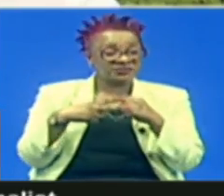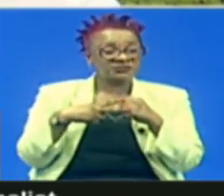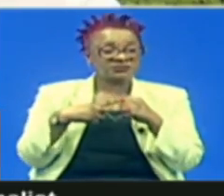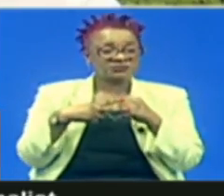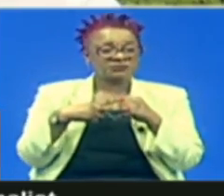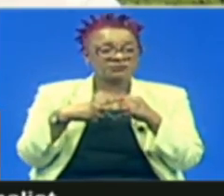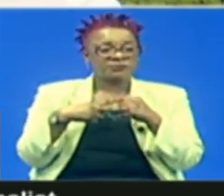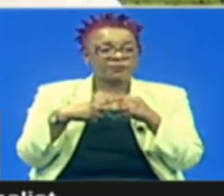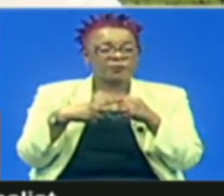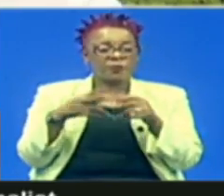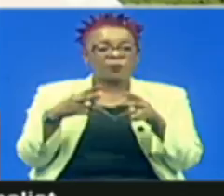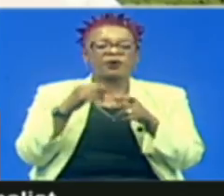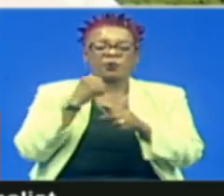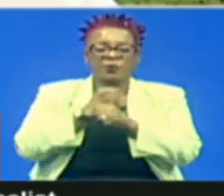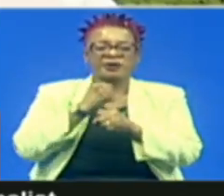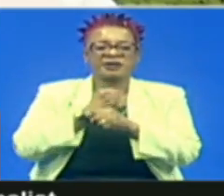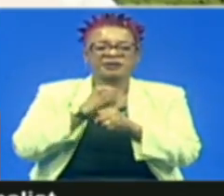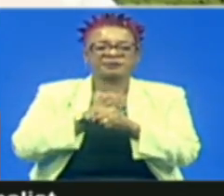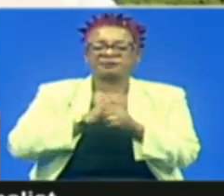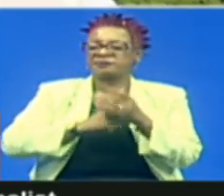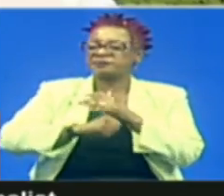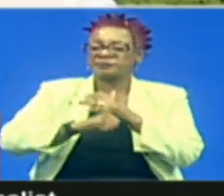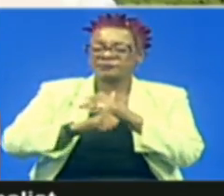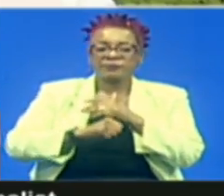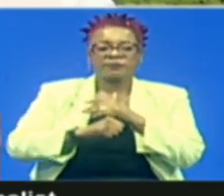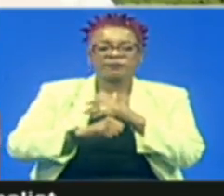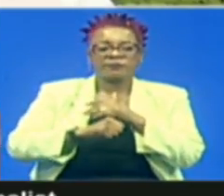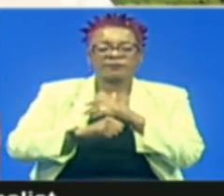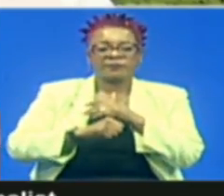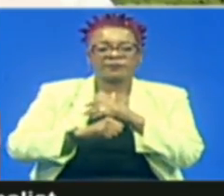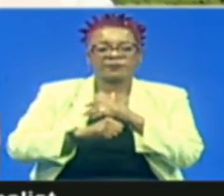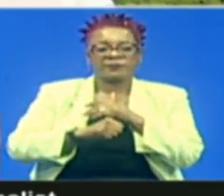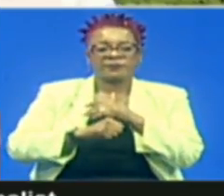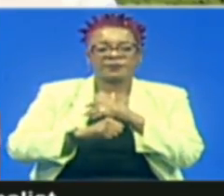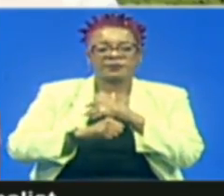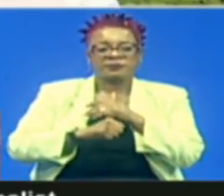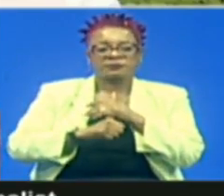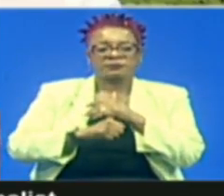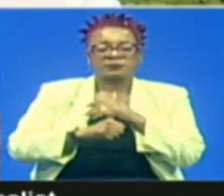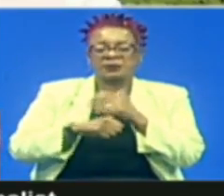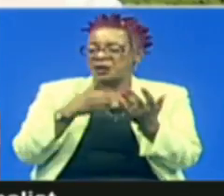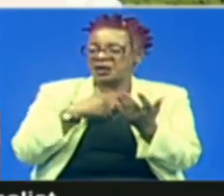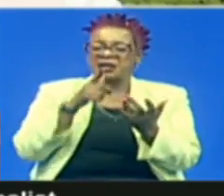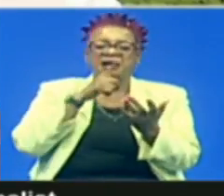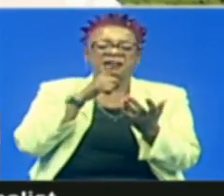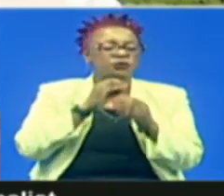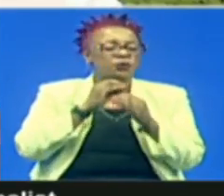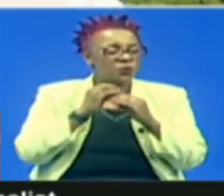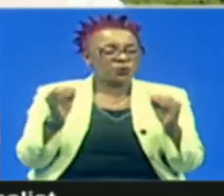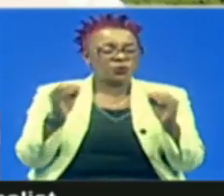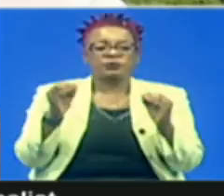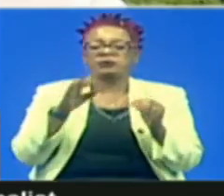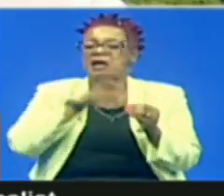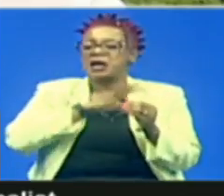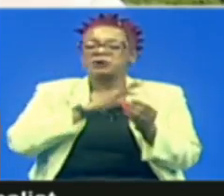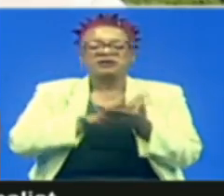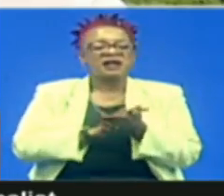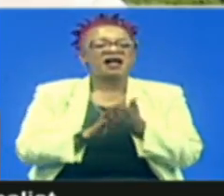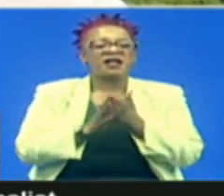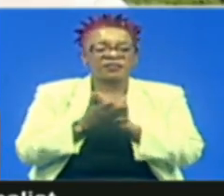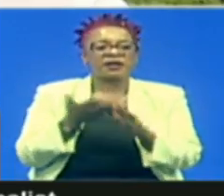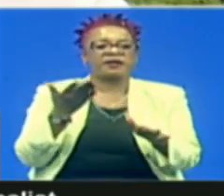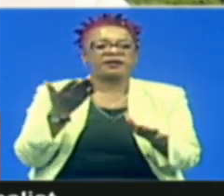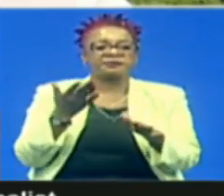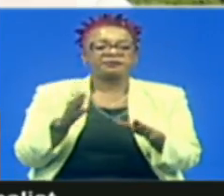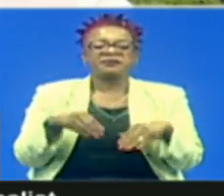tunaacha kufanya kazi kamera zikiacha kucapture pictures. Hakukuwa na lunch, hakukuwa na allowance yeyote, haupewe